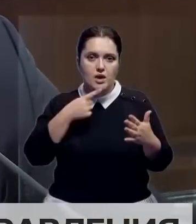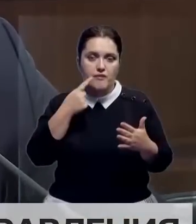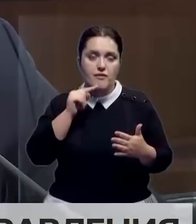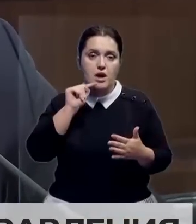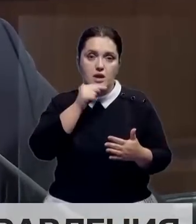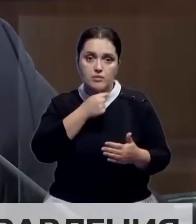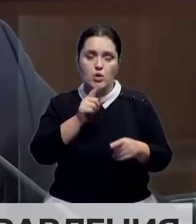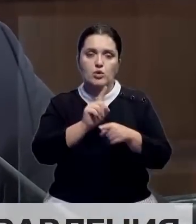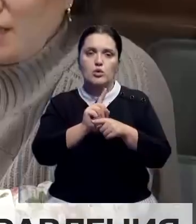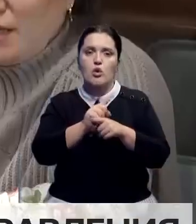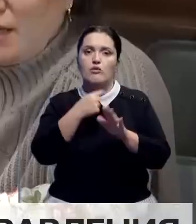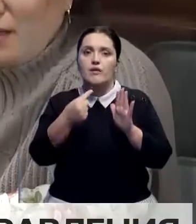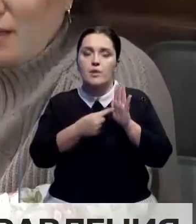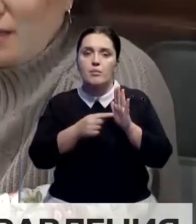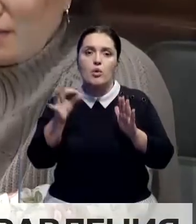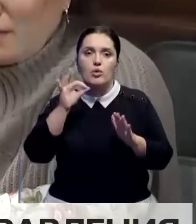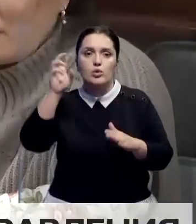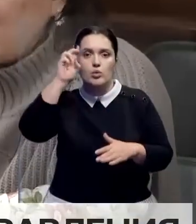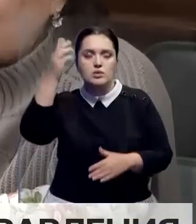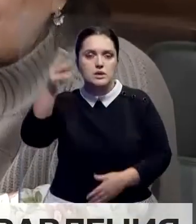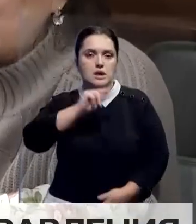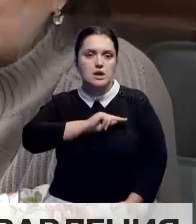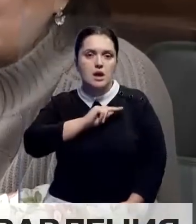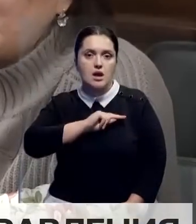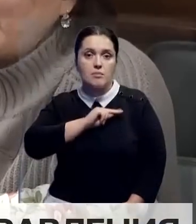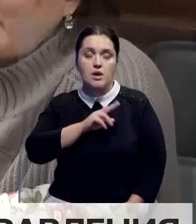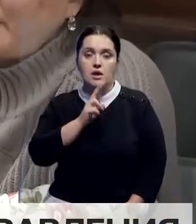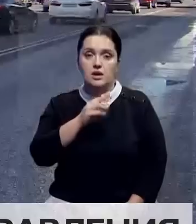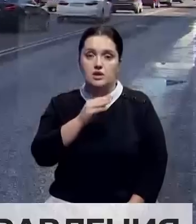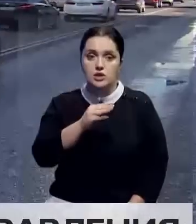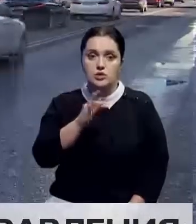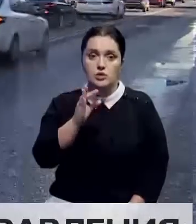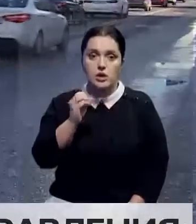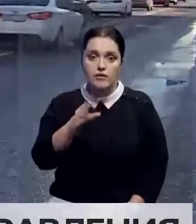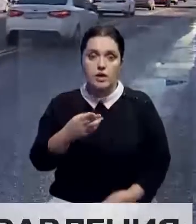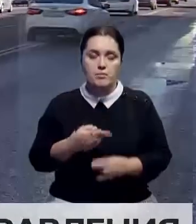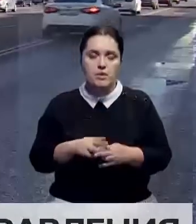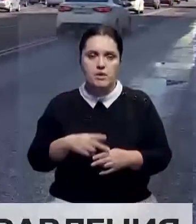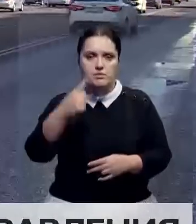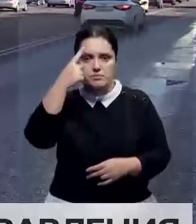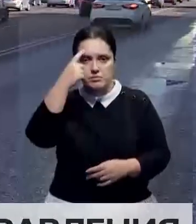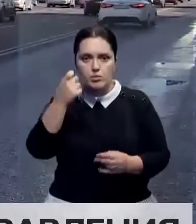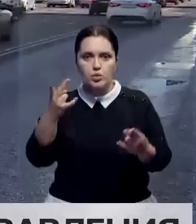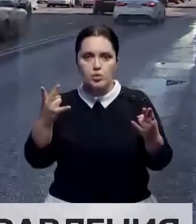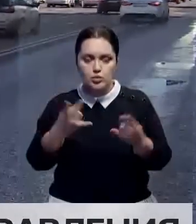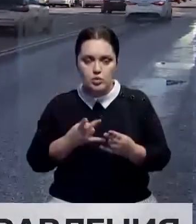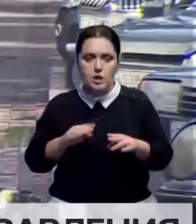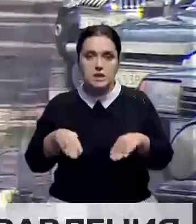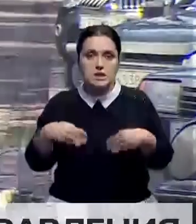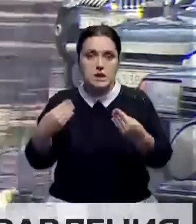вопросов, затрагивающих деятельность госаппарата. В частности, Касым-Жомарт Токаев упомянул о необходимости наделить